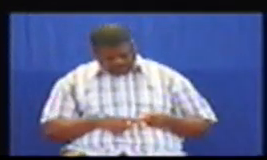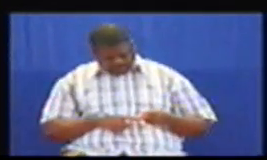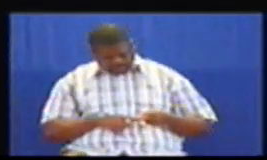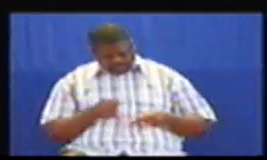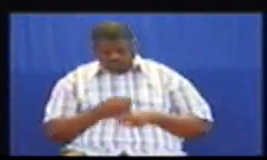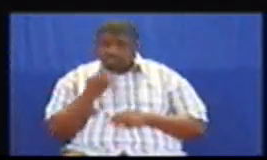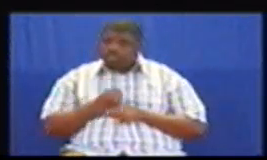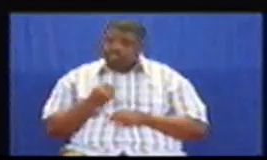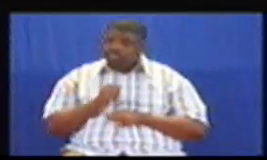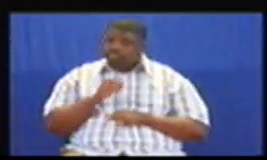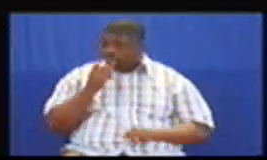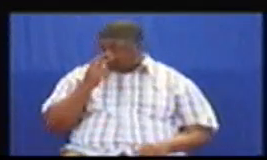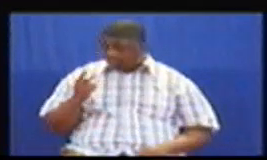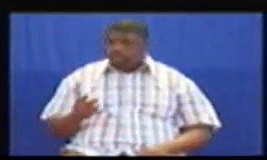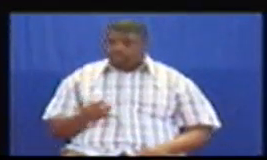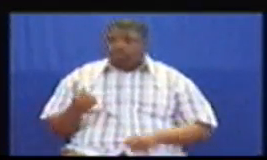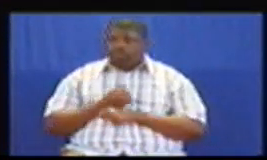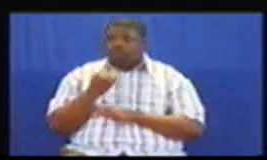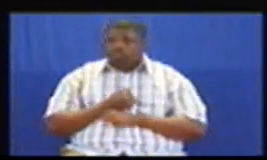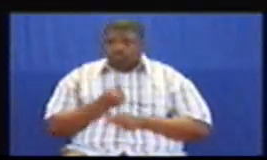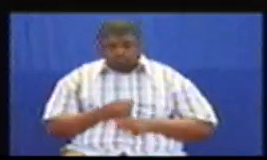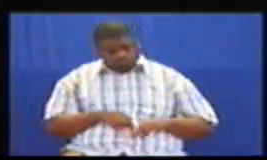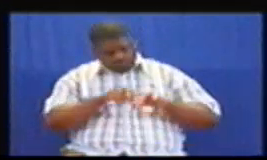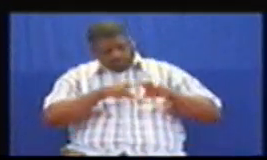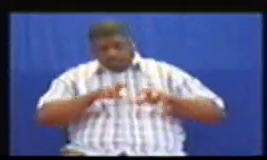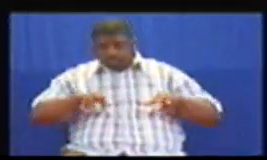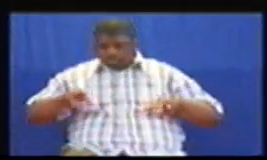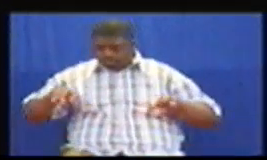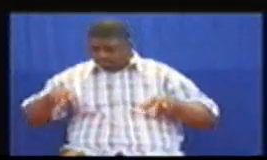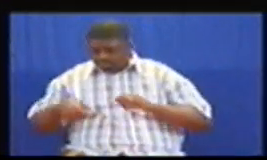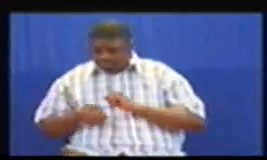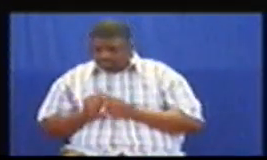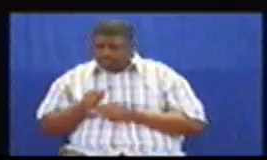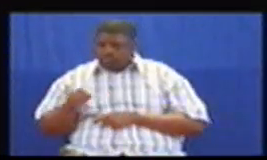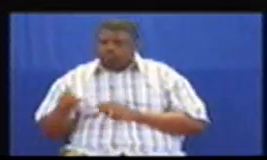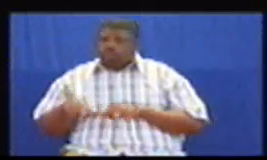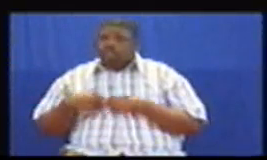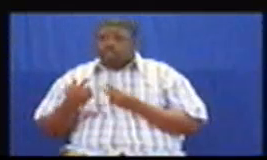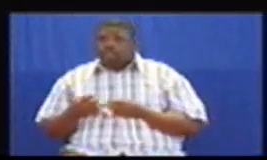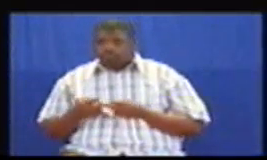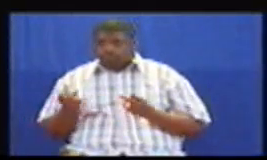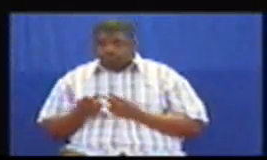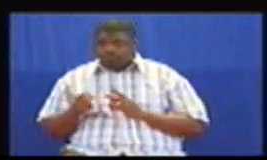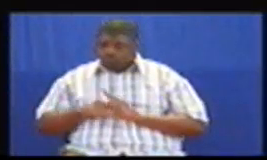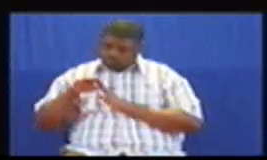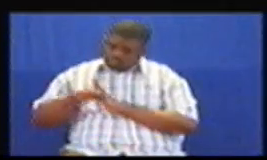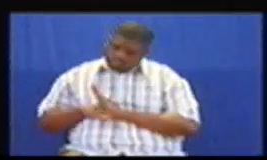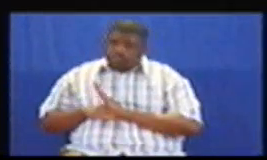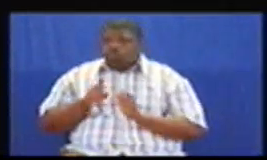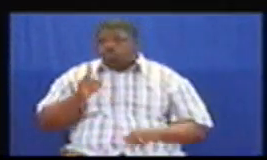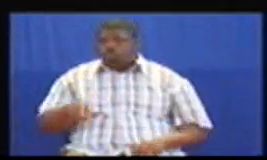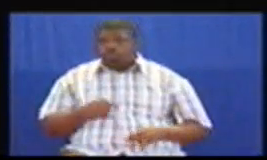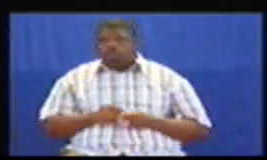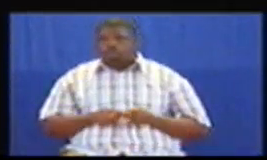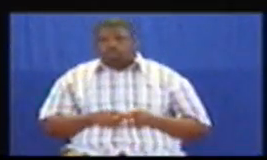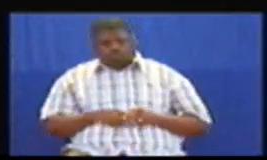inafanya kazi zake ya kuangalia watumishi wa mahakama ambao wana tatizo. Lakini pia bado kuna taratibu